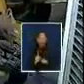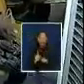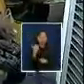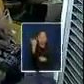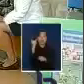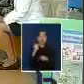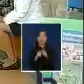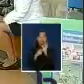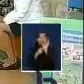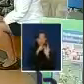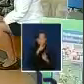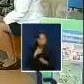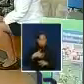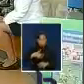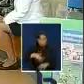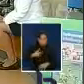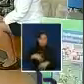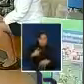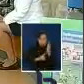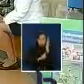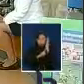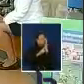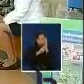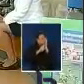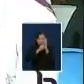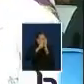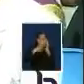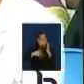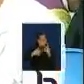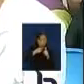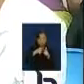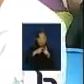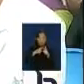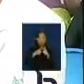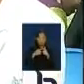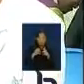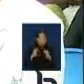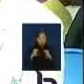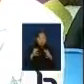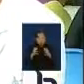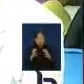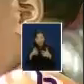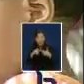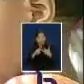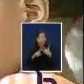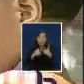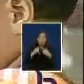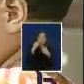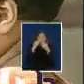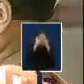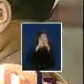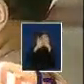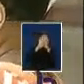าการไข้แล้วก็มีเกรงมีกระตุกนะคะมีอาเจียนมีเซมีตามัวอะไรอย่างเงี้ยนะคะนี่คือความผิดปกติอันนี้ต้องรีบมาพบแพทย์